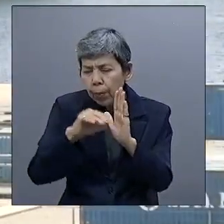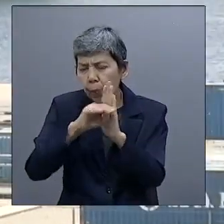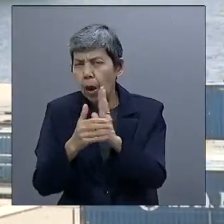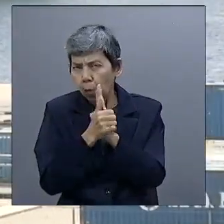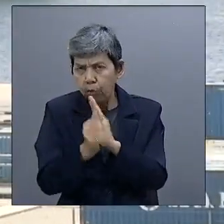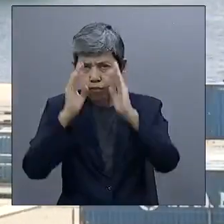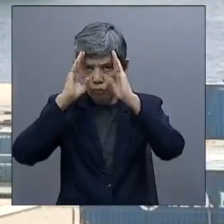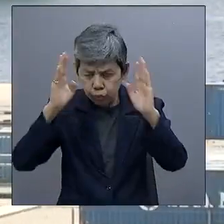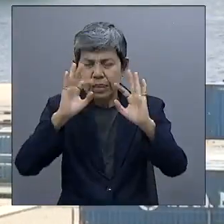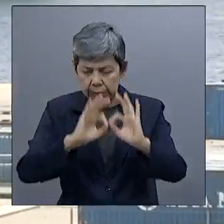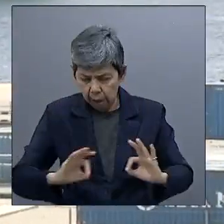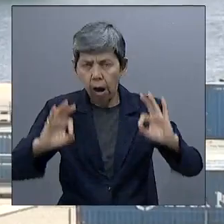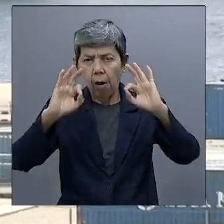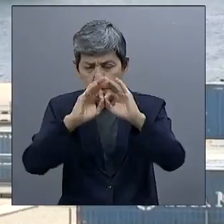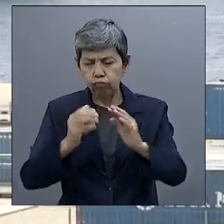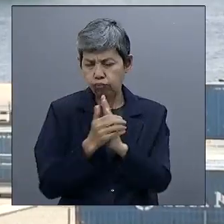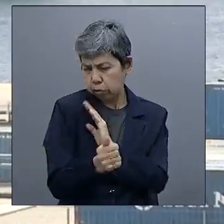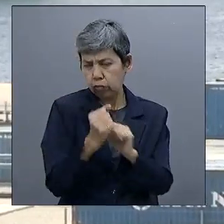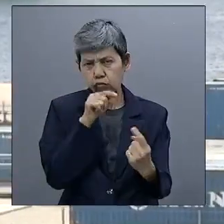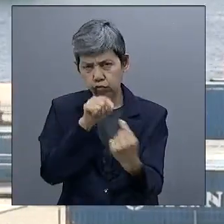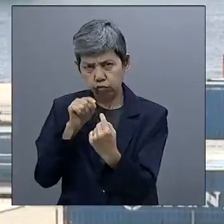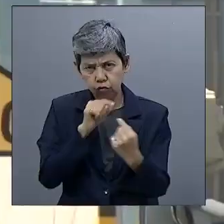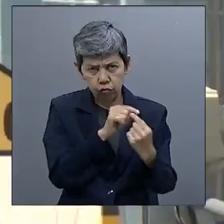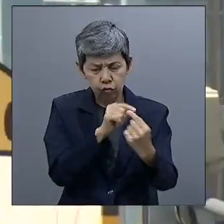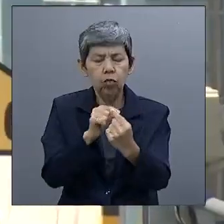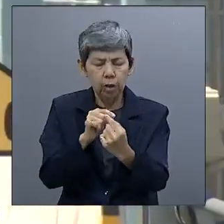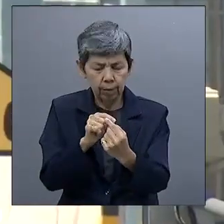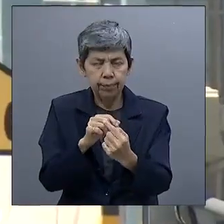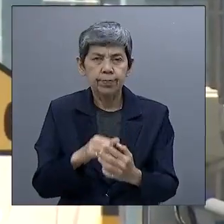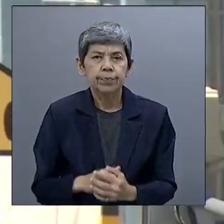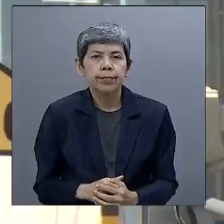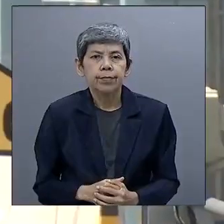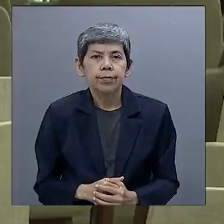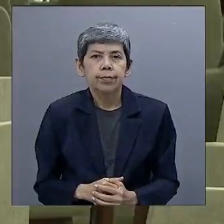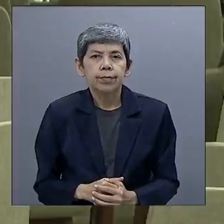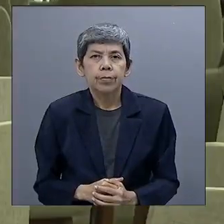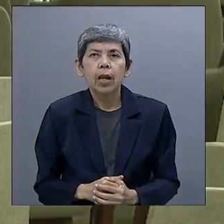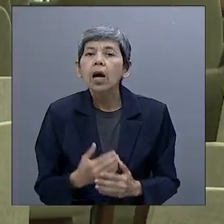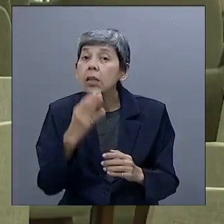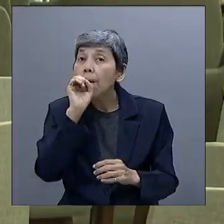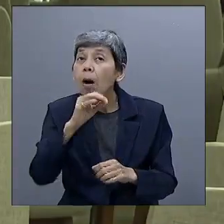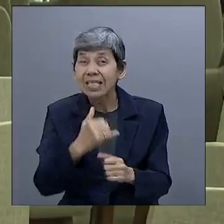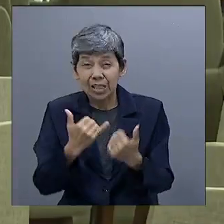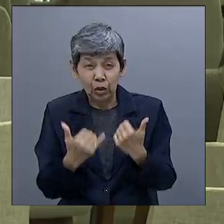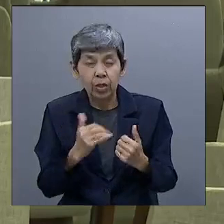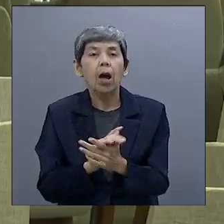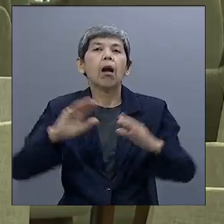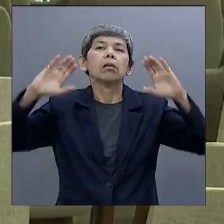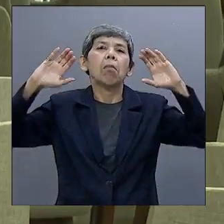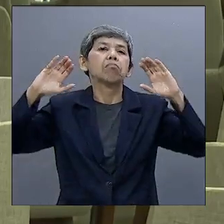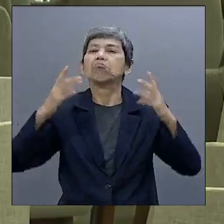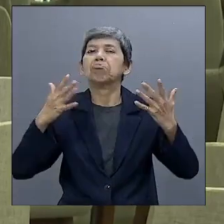รู้ความสามารถและเป็นผู้เชี่ยวชาญเหมาะสมในแต่ละด้านอย่างแท้จริงค่ะอย่างที่บอกไปนะคะว่าตอนนี้รัฐบาล